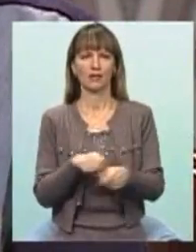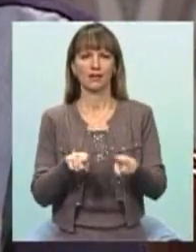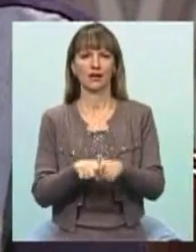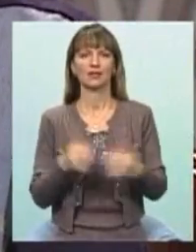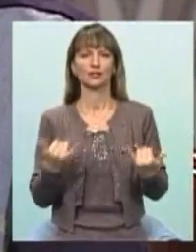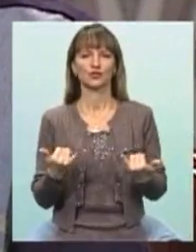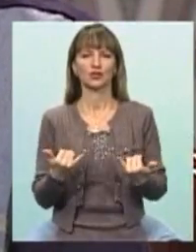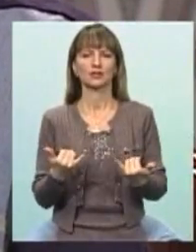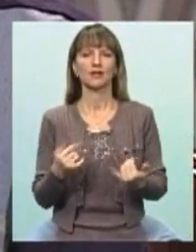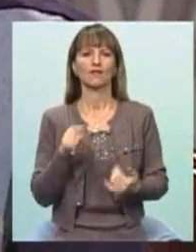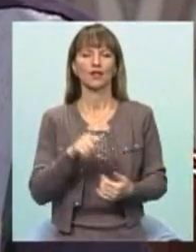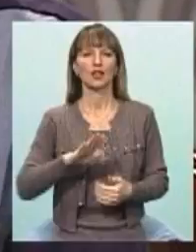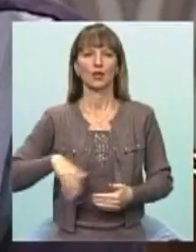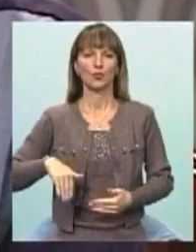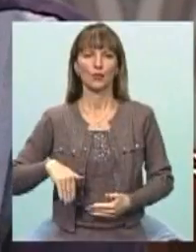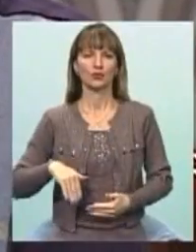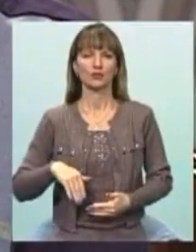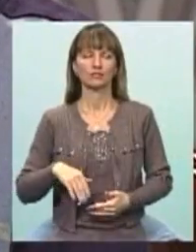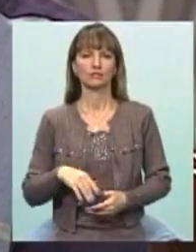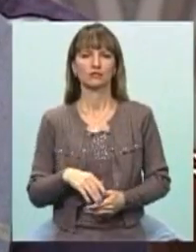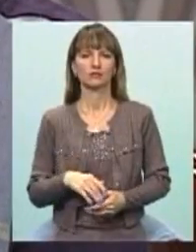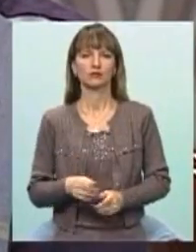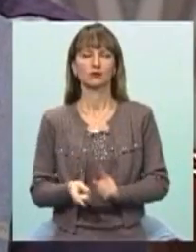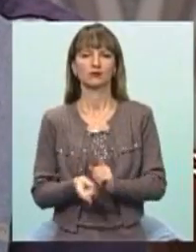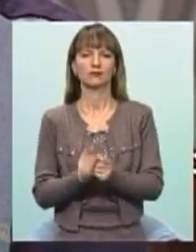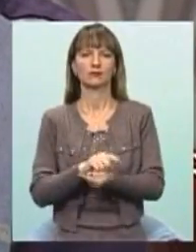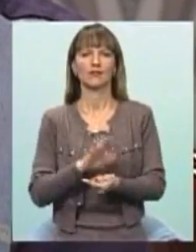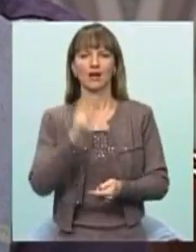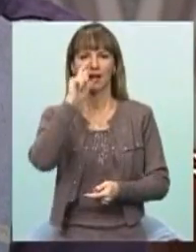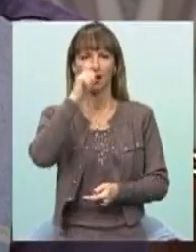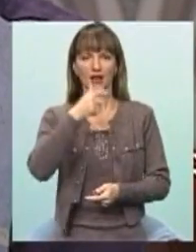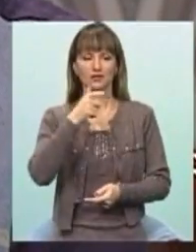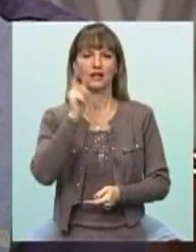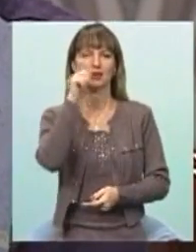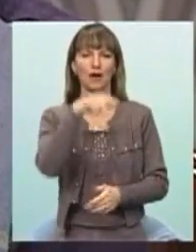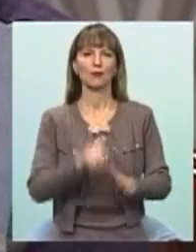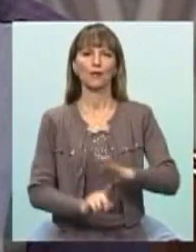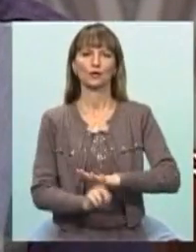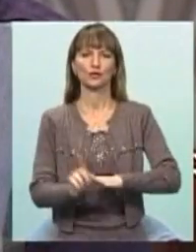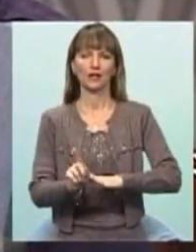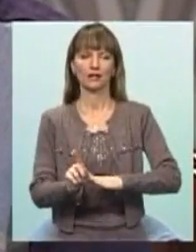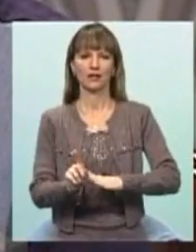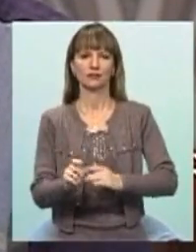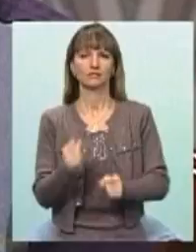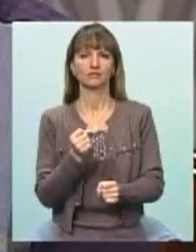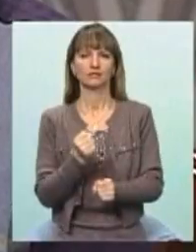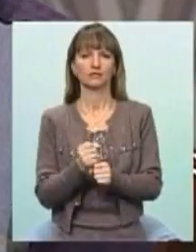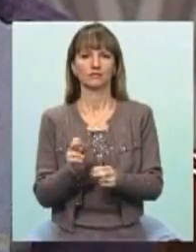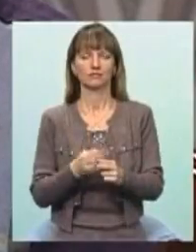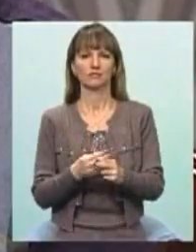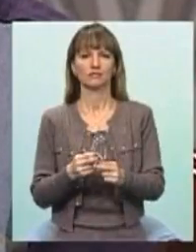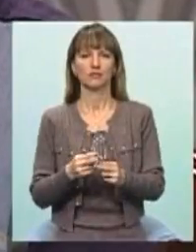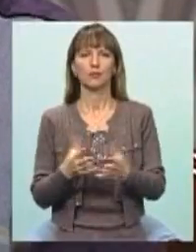зараз? Ну, вона потім перейшла в Грецію, там вона почалася розроблятися вже